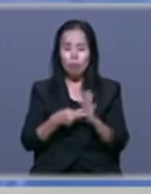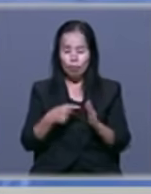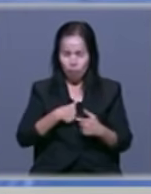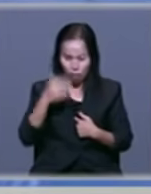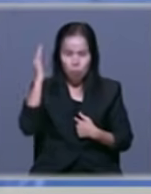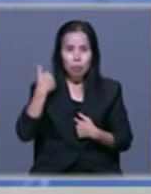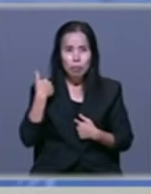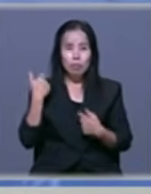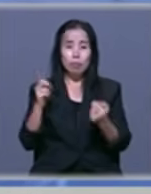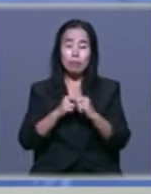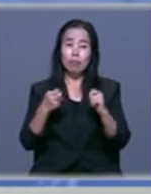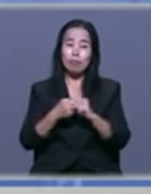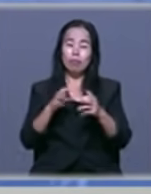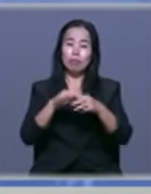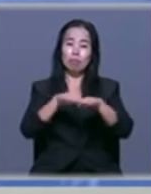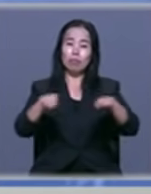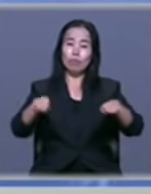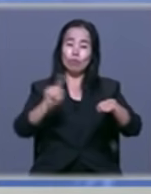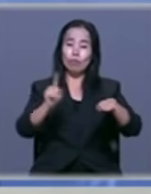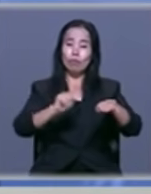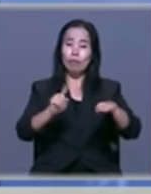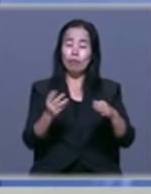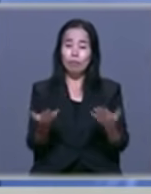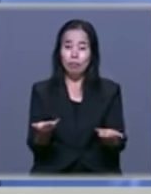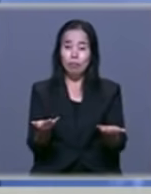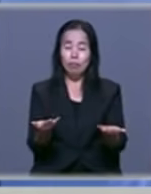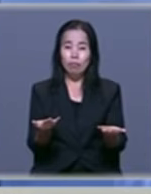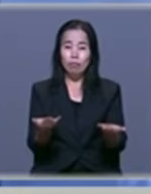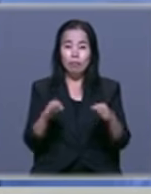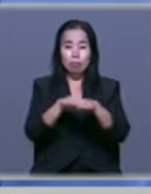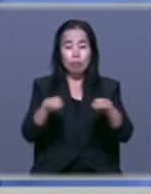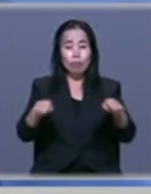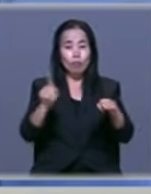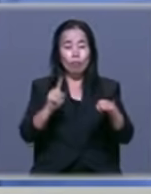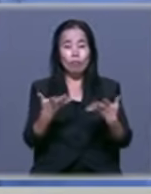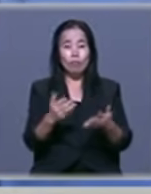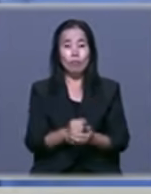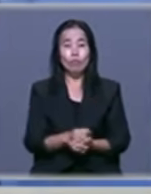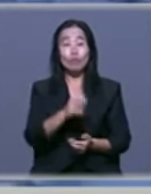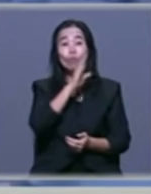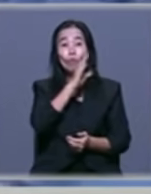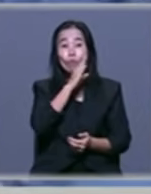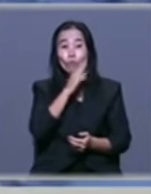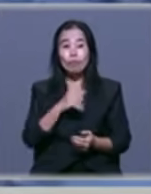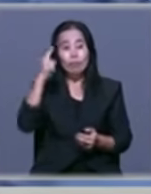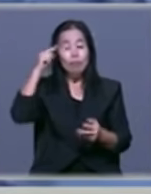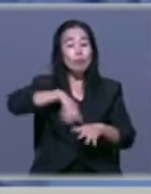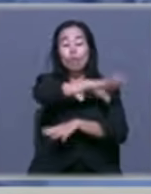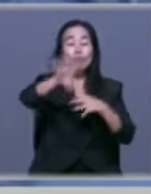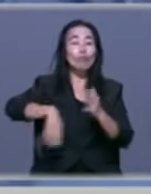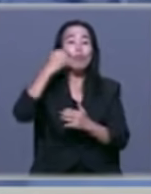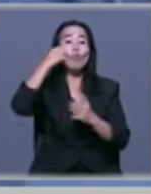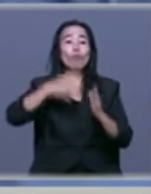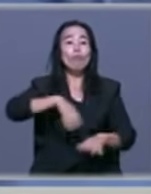แปลว่าม ันมีปัญหาเรื่องความเป็นมาตรฐาน ม ันมีปัญหาเรื่องความเป็นมาตรฐาน โอ้ยถ้าสมมุติจะโดนแบบนั้นก็คงจะโดนทุกวันโดนทุก